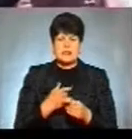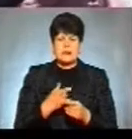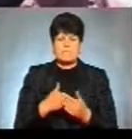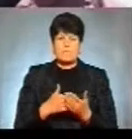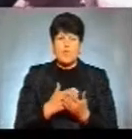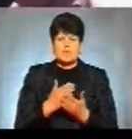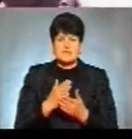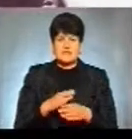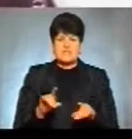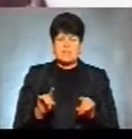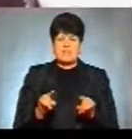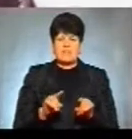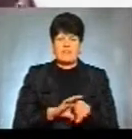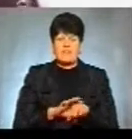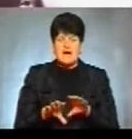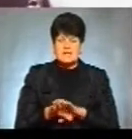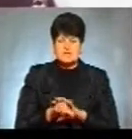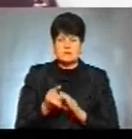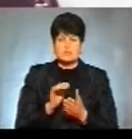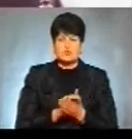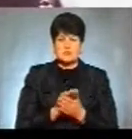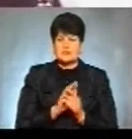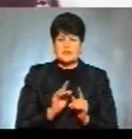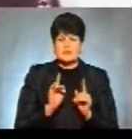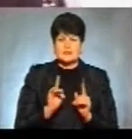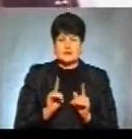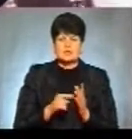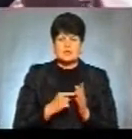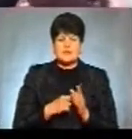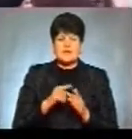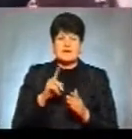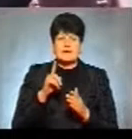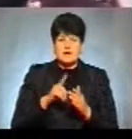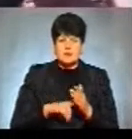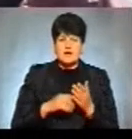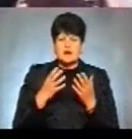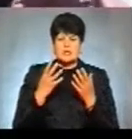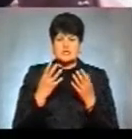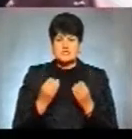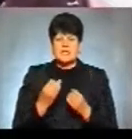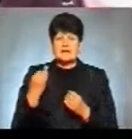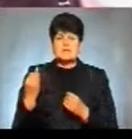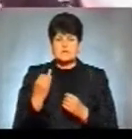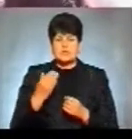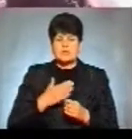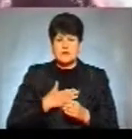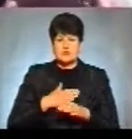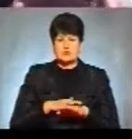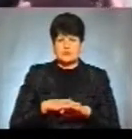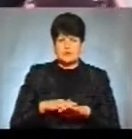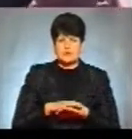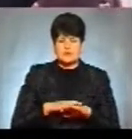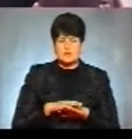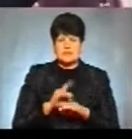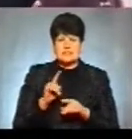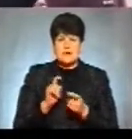От, щоб вони познайомилися із такою ще не тільки сторінкою релігії, а ще сторінку історії нашого народу за боротьбу